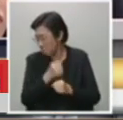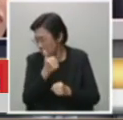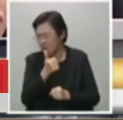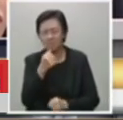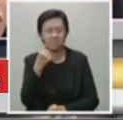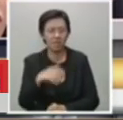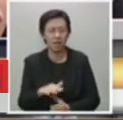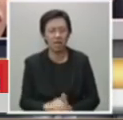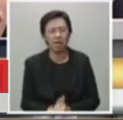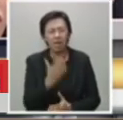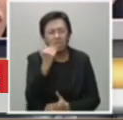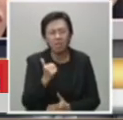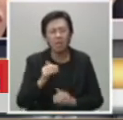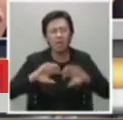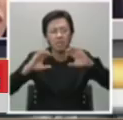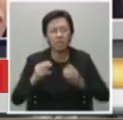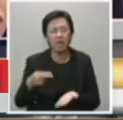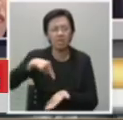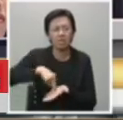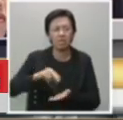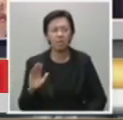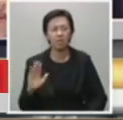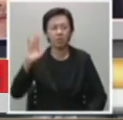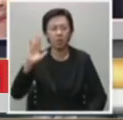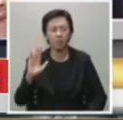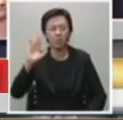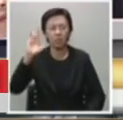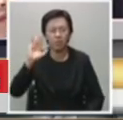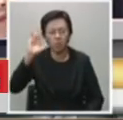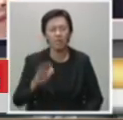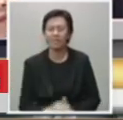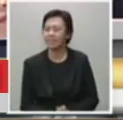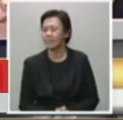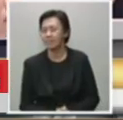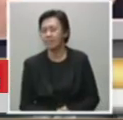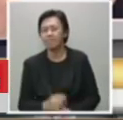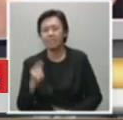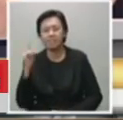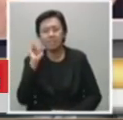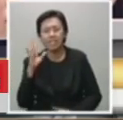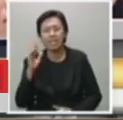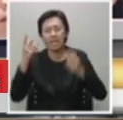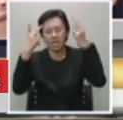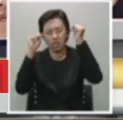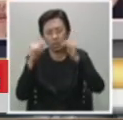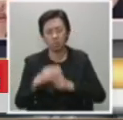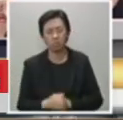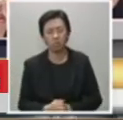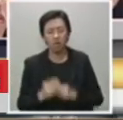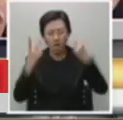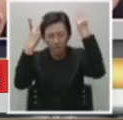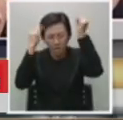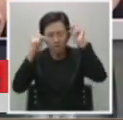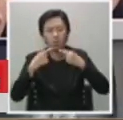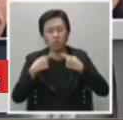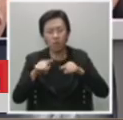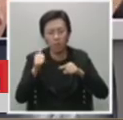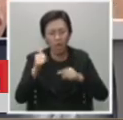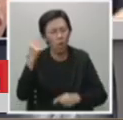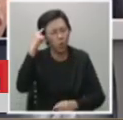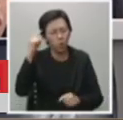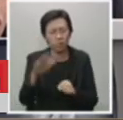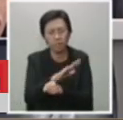ารัฐบาลทำไมประท้วงเยอะจังเหมือนดูถูกท่านนายกรัฐมนตรีจริงๆแล้วท่านรัฐมนตรีตอบได้ทุกเรื่องรู้ทุกอย่